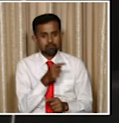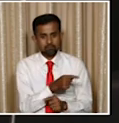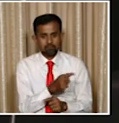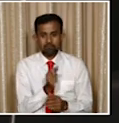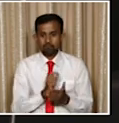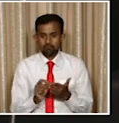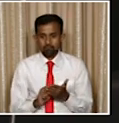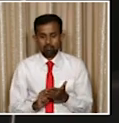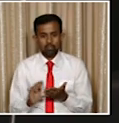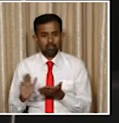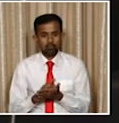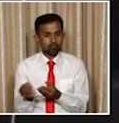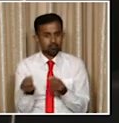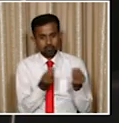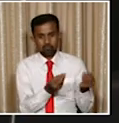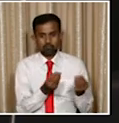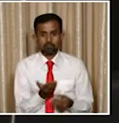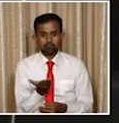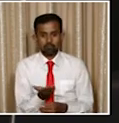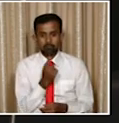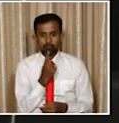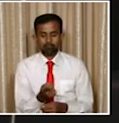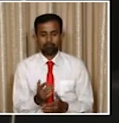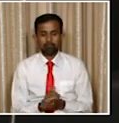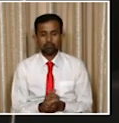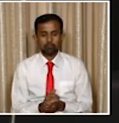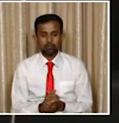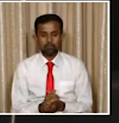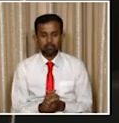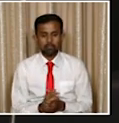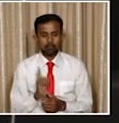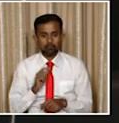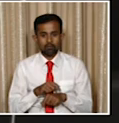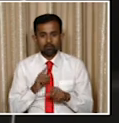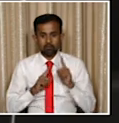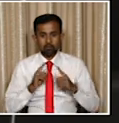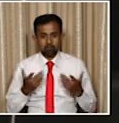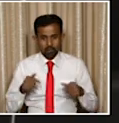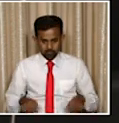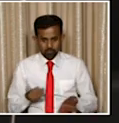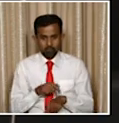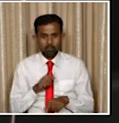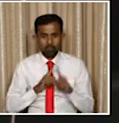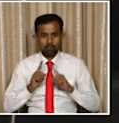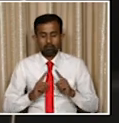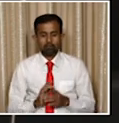நோட் கரகன ஏட்ட உதவு வசம் மிக லபா தண்ணி கிளை இல்லி மக்கரன் ஒபத்துமாட்ட ஏவிலாவ அப்படி கதா கண்ட பெரிய நிசானே அப்படி தென் கதா